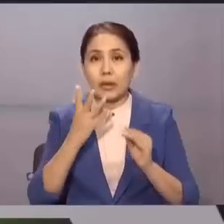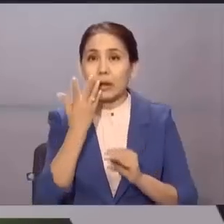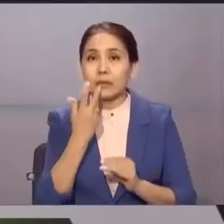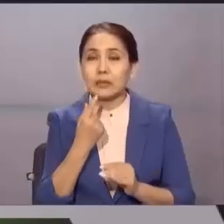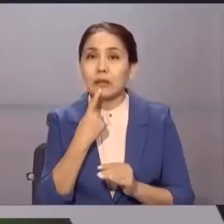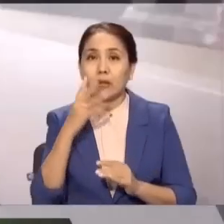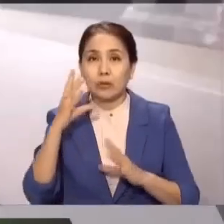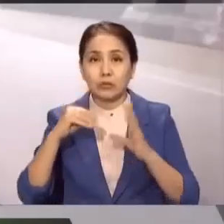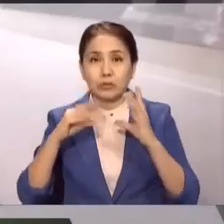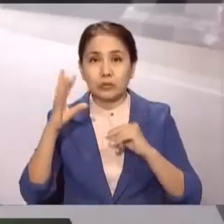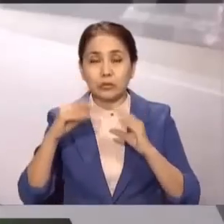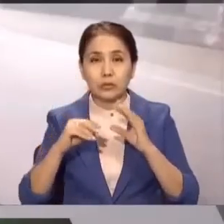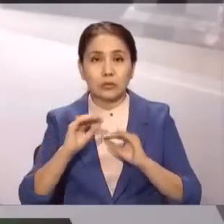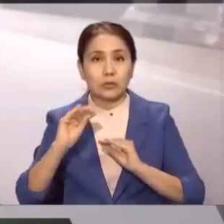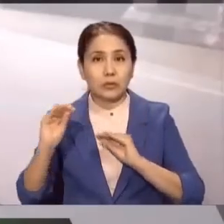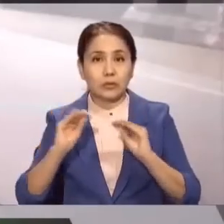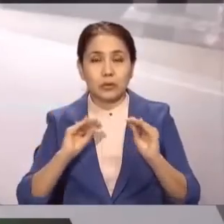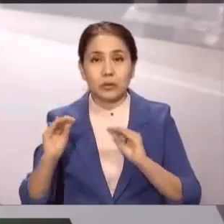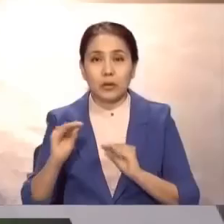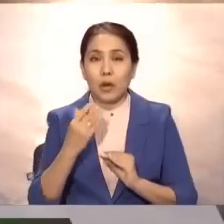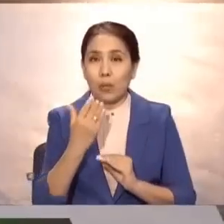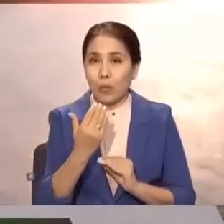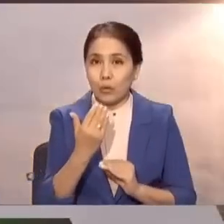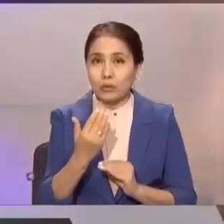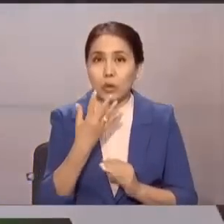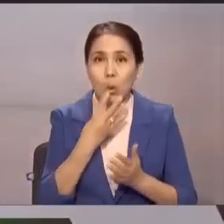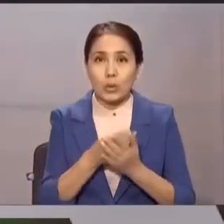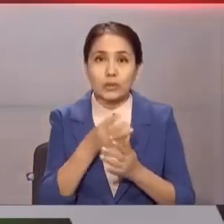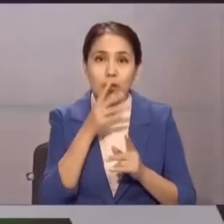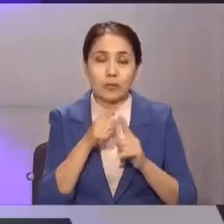yonib o'chuvchi mayoqchalar o'rnatilgan. Bu esa